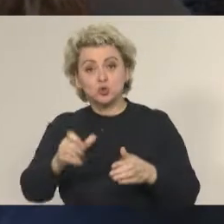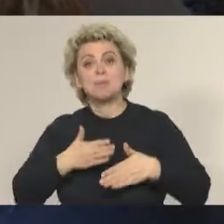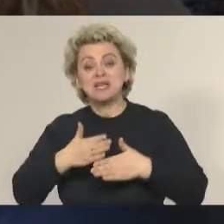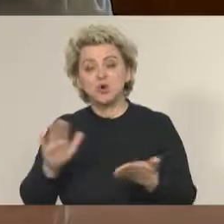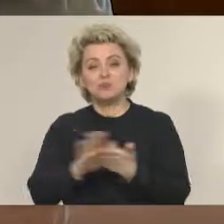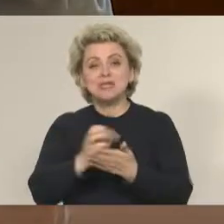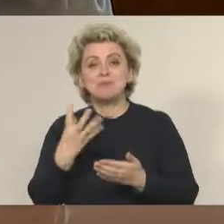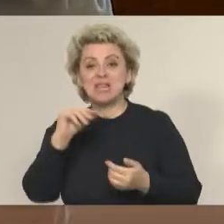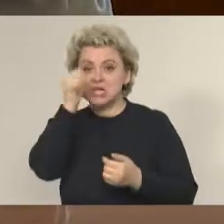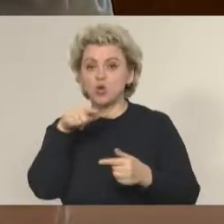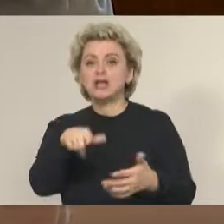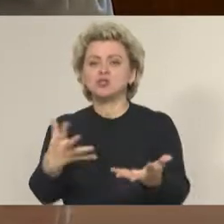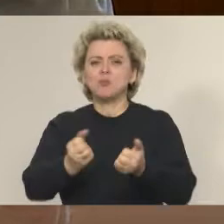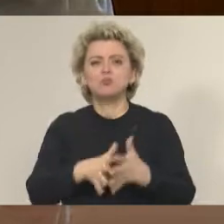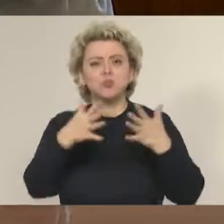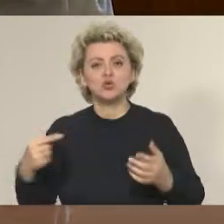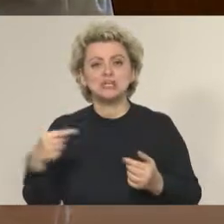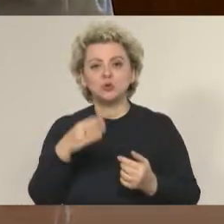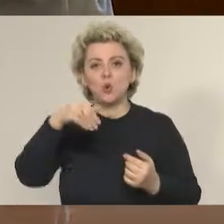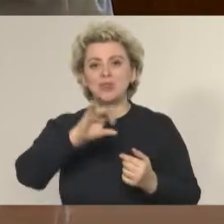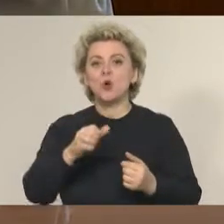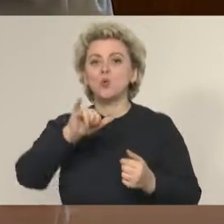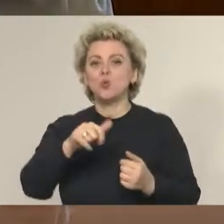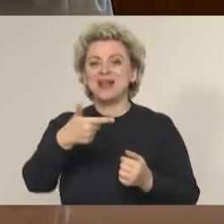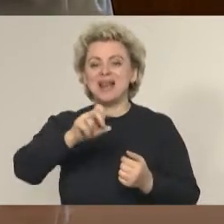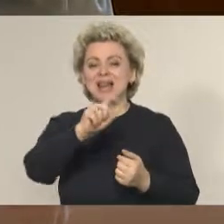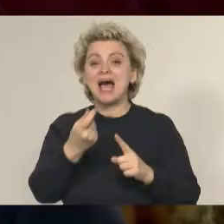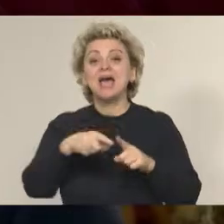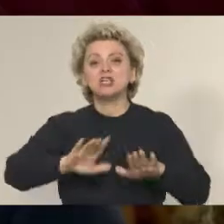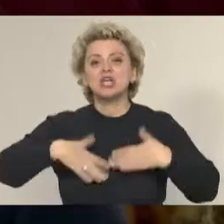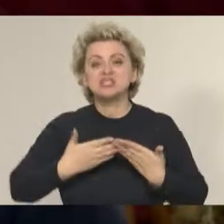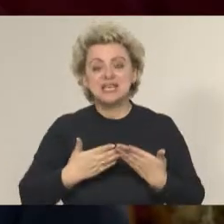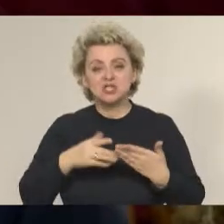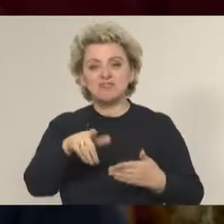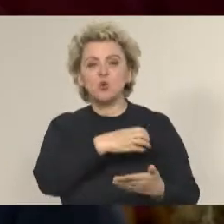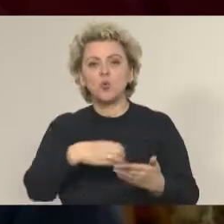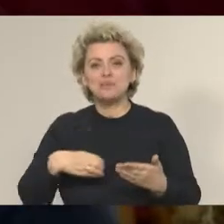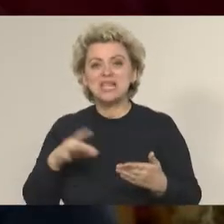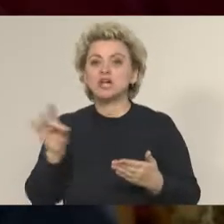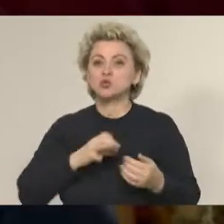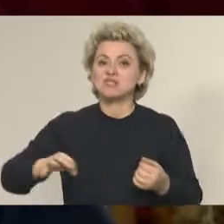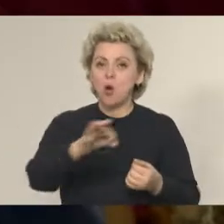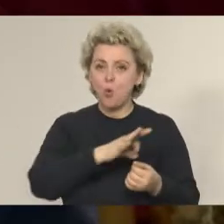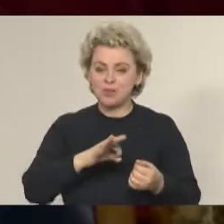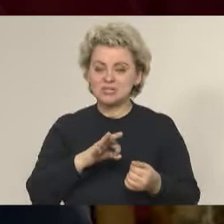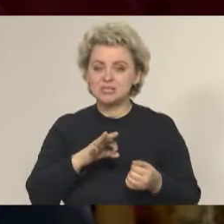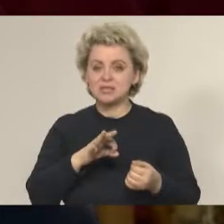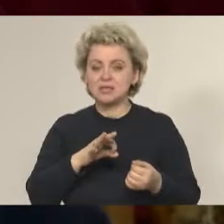гуманитарно. С 2015 года они получили больше 1000 тонн угля. И по инициативе губернатора Ростовской